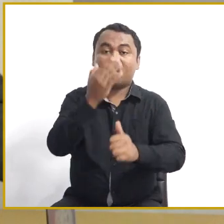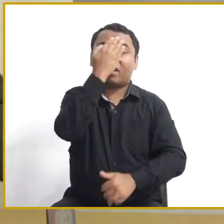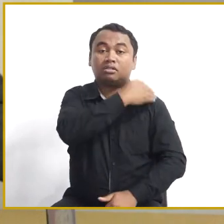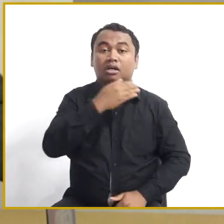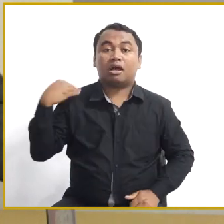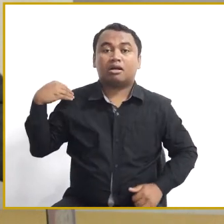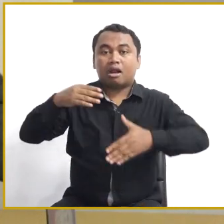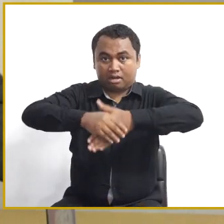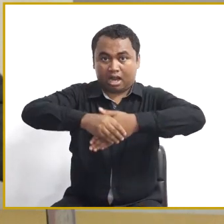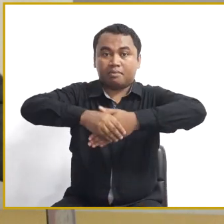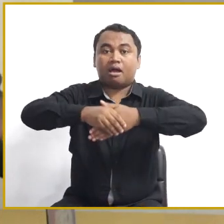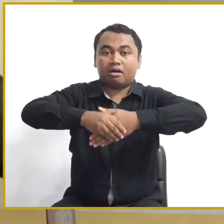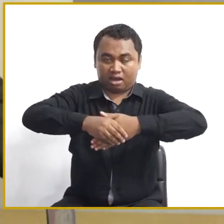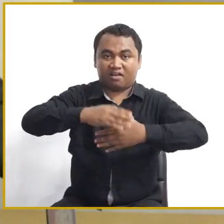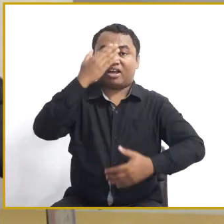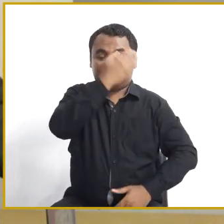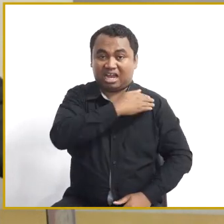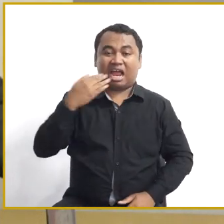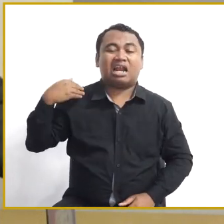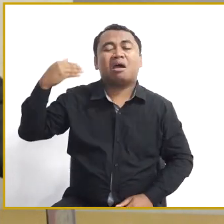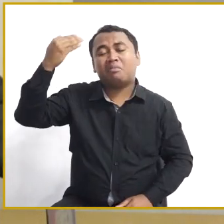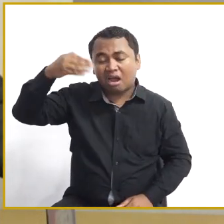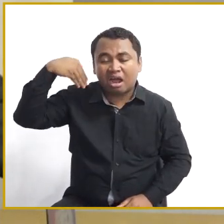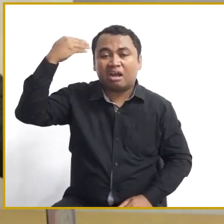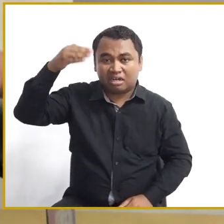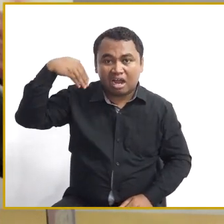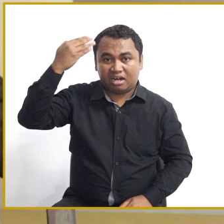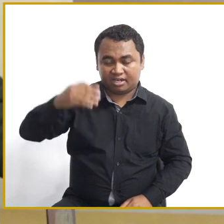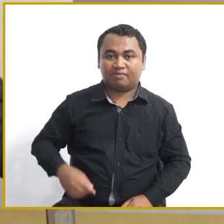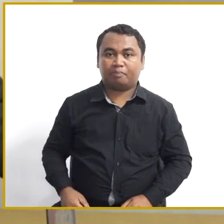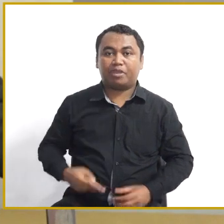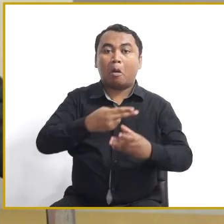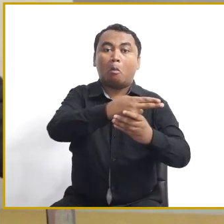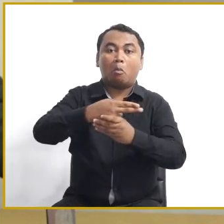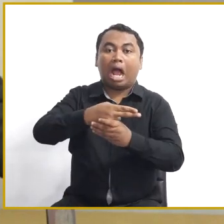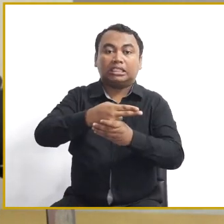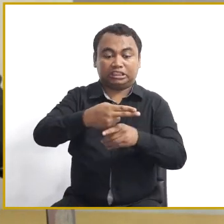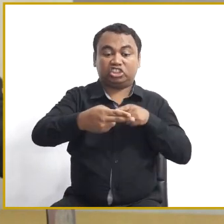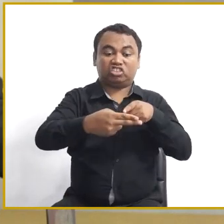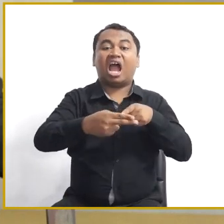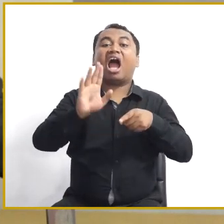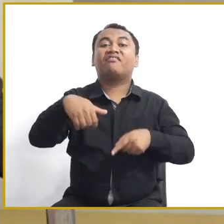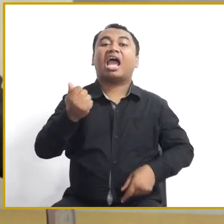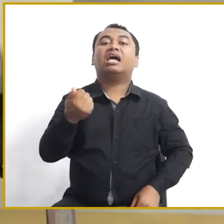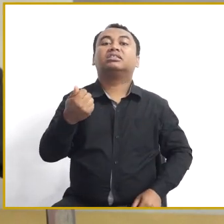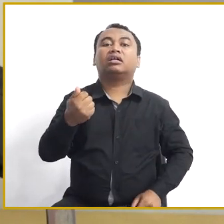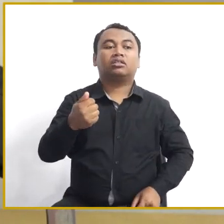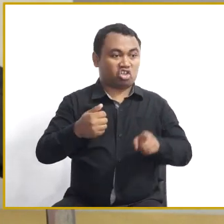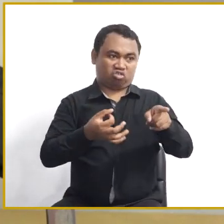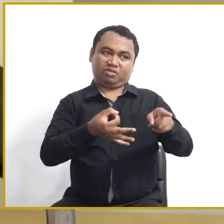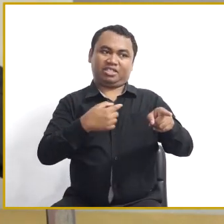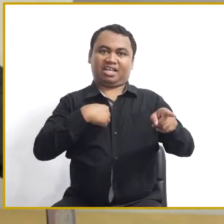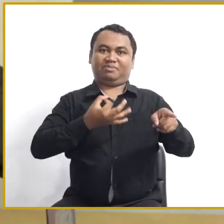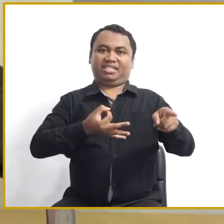any hatramin'izay hatramin'izay ny basy. Ianao tsy manana basy Abrahama, za tsy